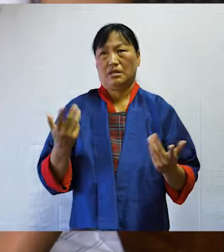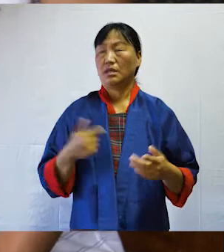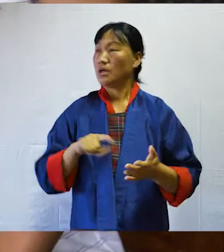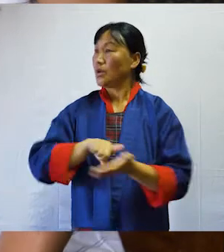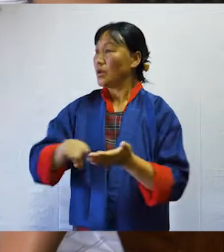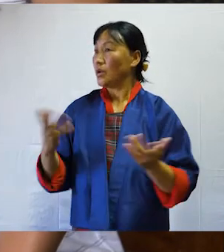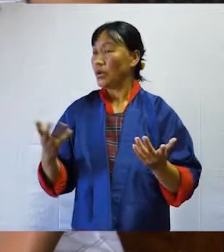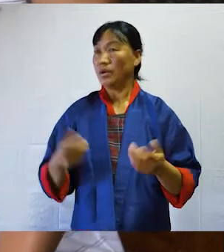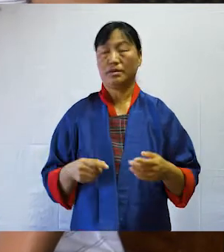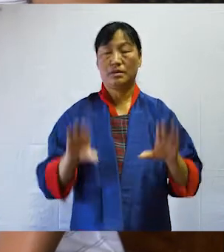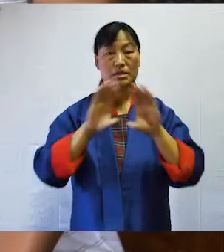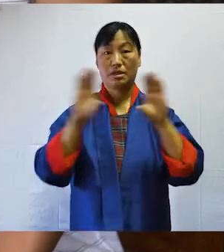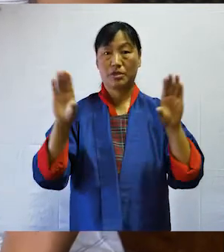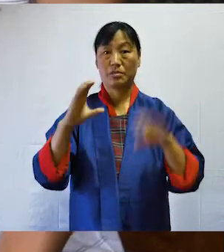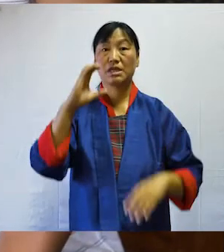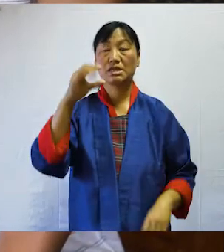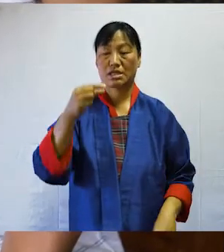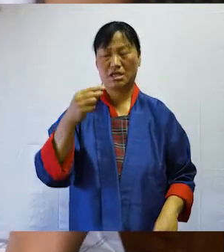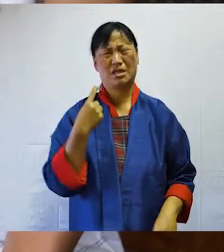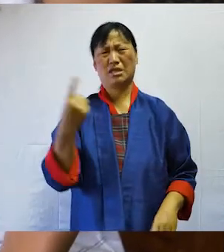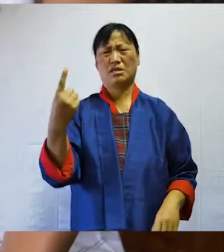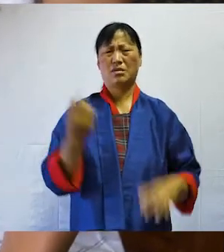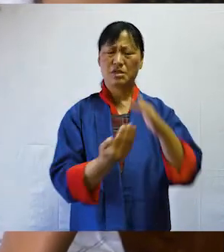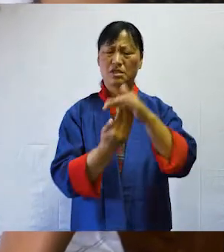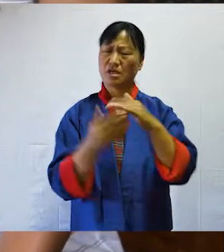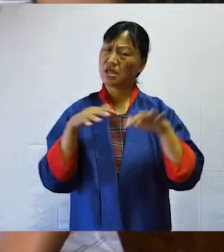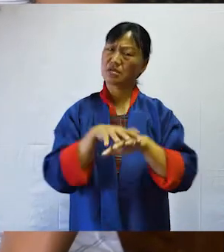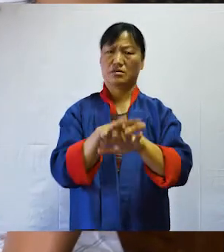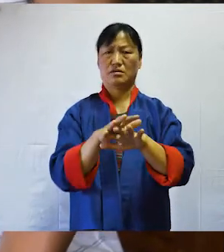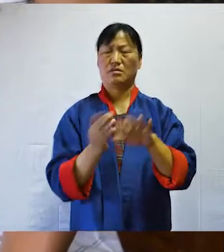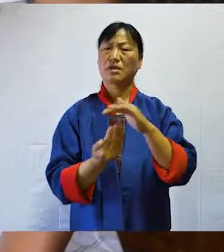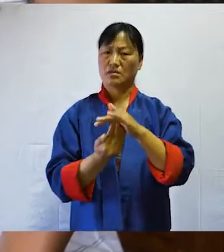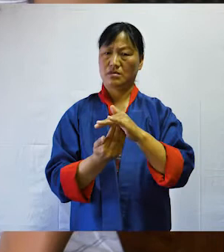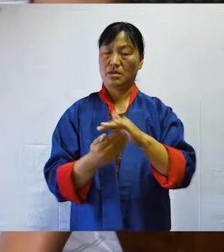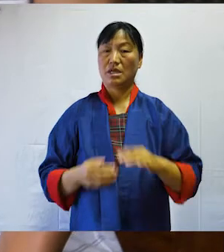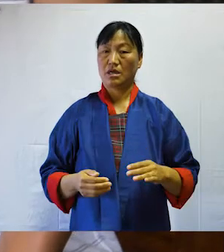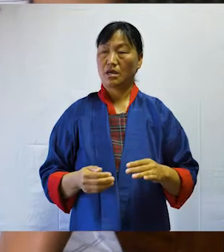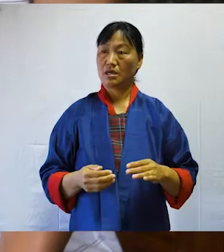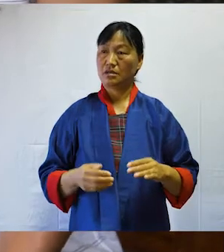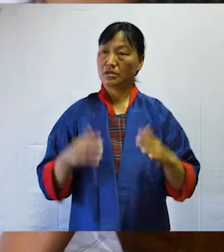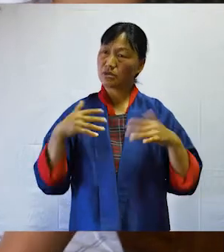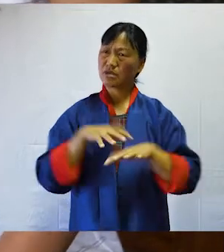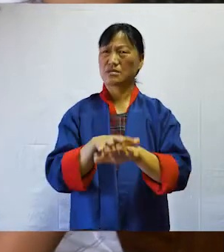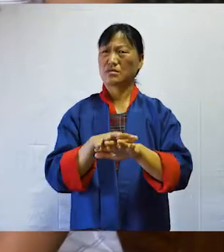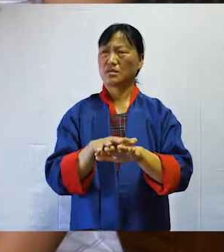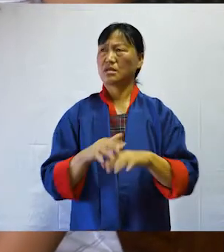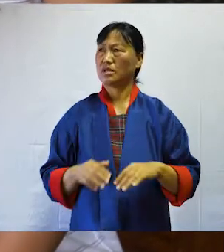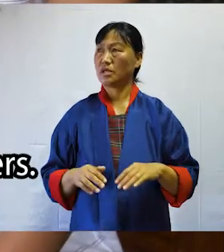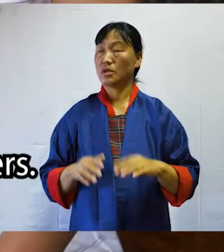देरी झन् खाँदै यो कमी गए मिसी मुला तातो दे ना थिम्पुलु दे चङ्गङ चाउ चिम्बे होला त्यो चङ्गङ खालो तातो खुङ्गी